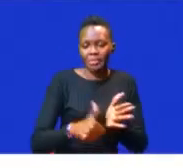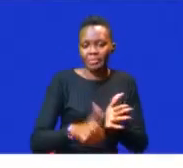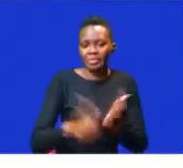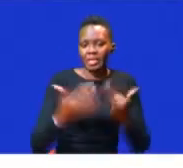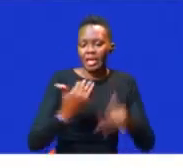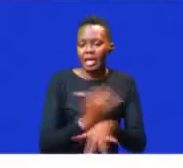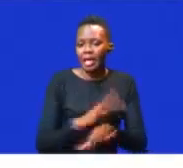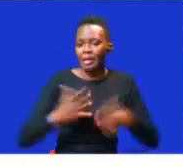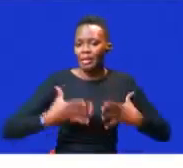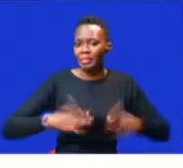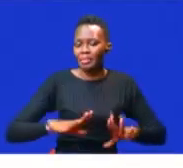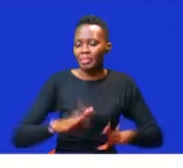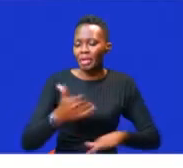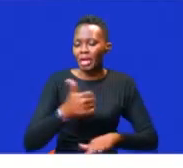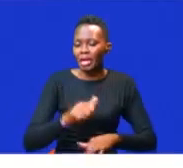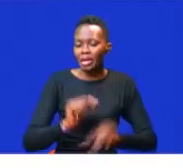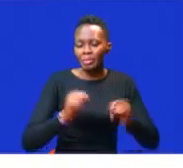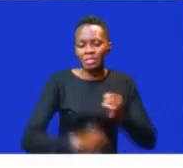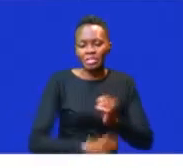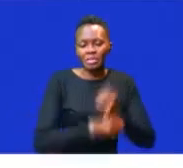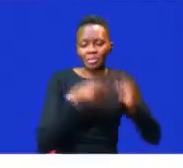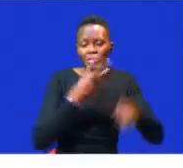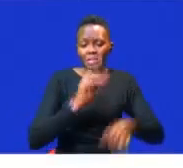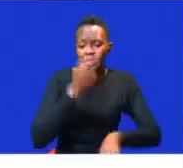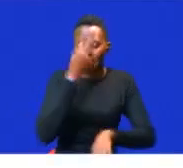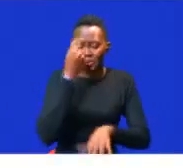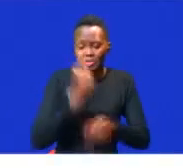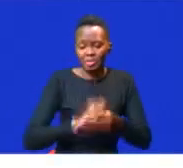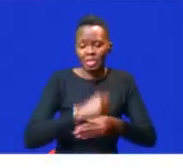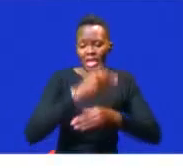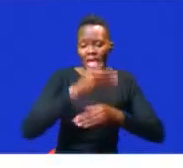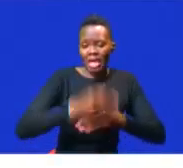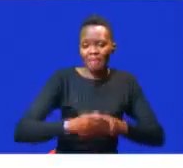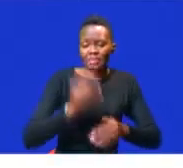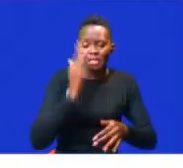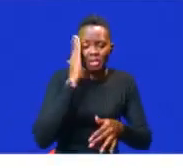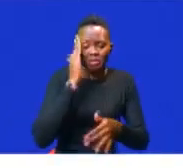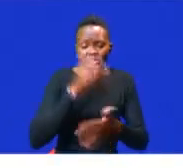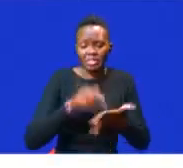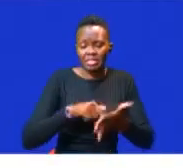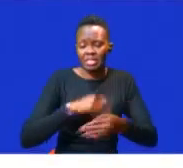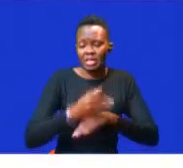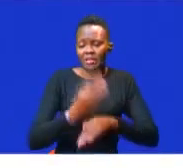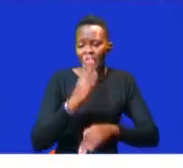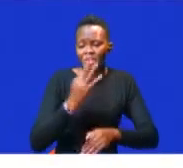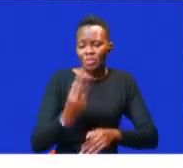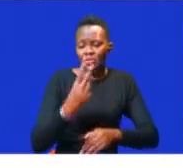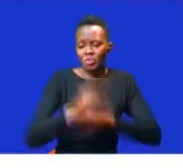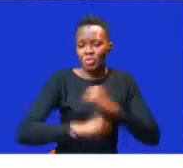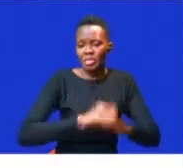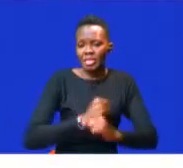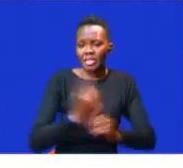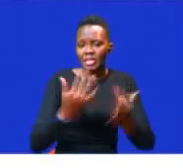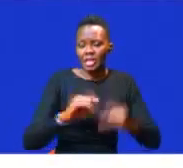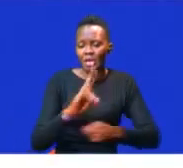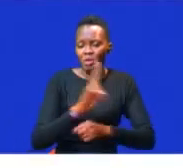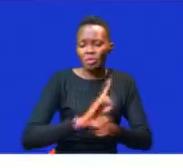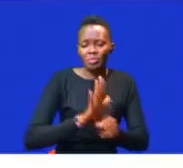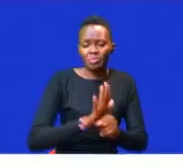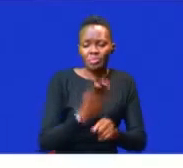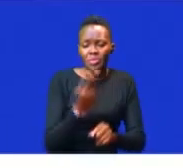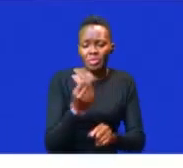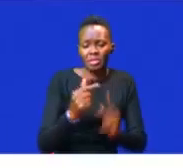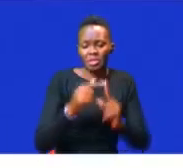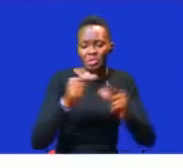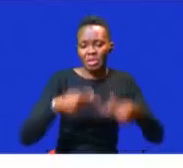ngwan maru niyo yorese. Kalero ni banga kano fwenyo ni kuda tuo nogo igine rio mokalo. Gisebe kuru gitio kuda menda matoth maru mro miyo yore gi